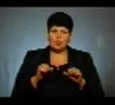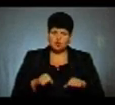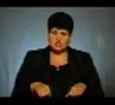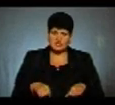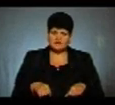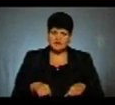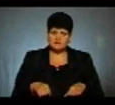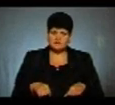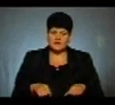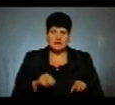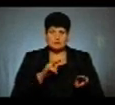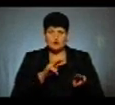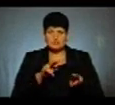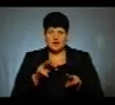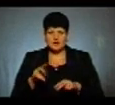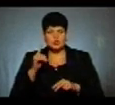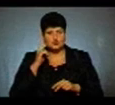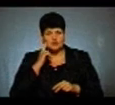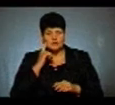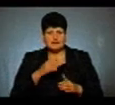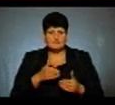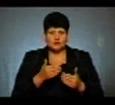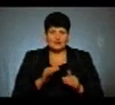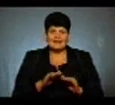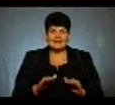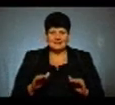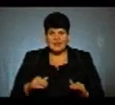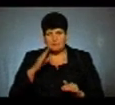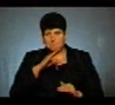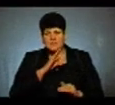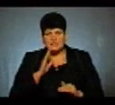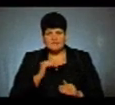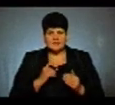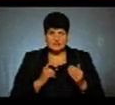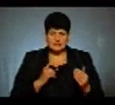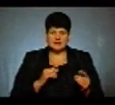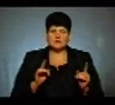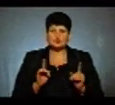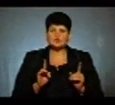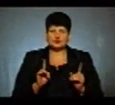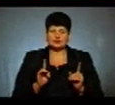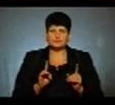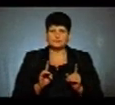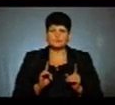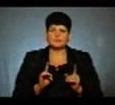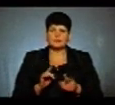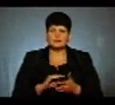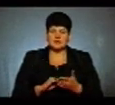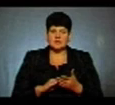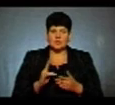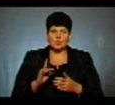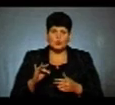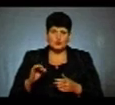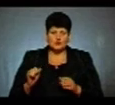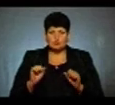можливість десь спостерігати, чути відгуки дітей і батьків їхніх щодо викладання даного курсу. Можливо,